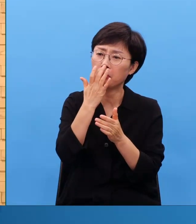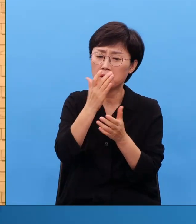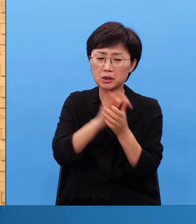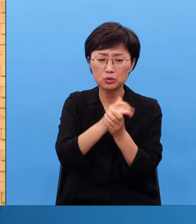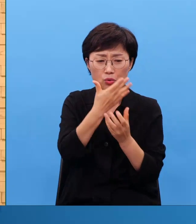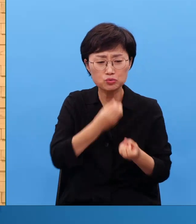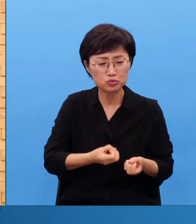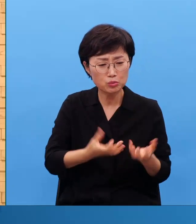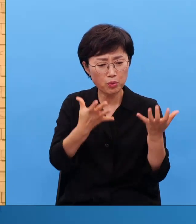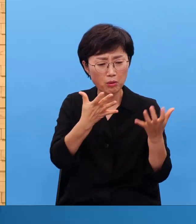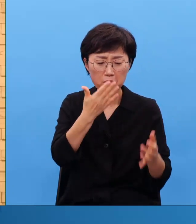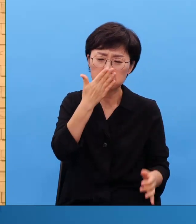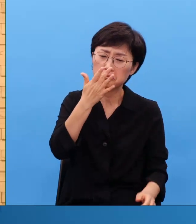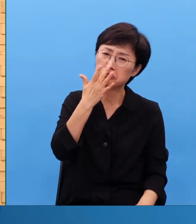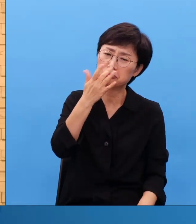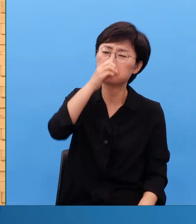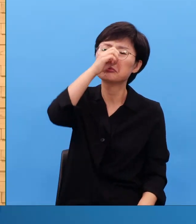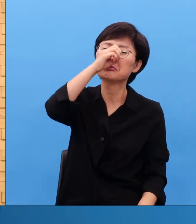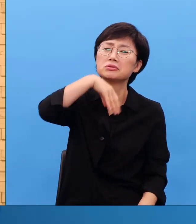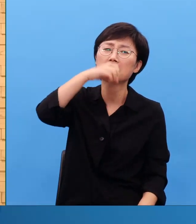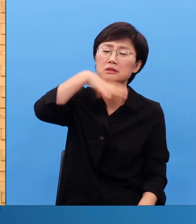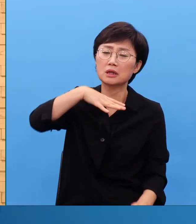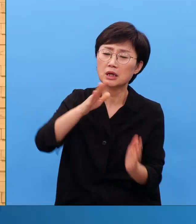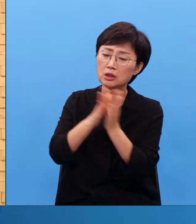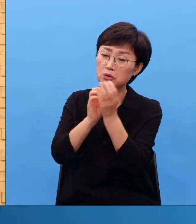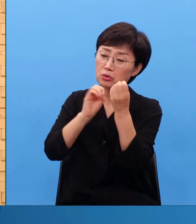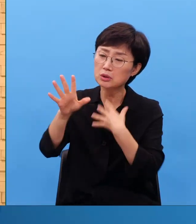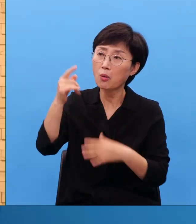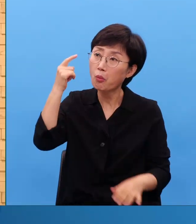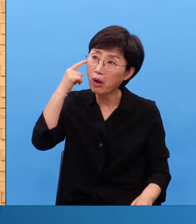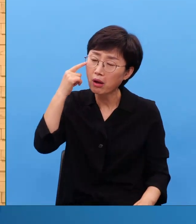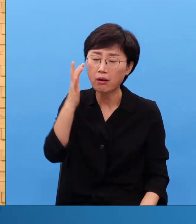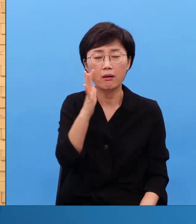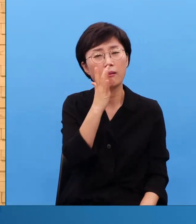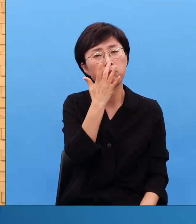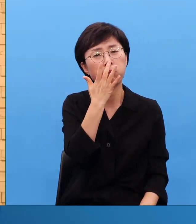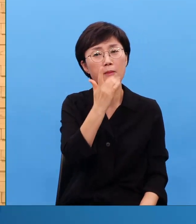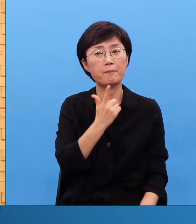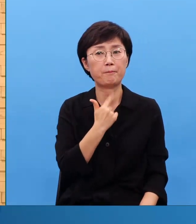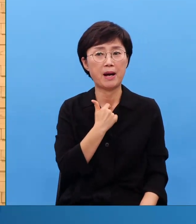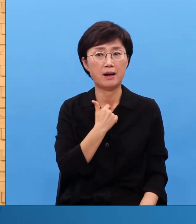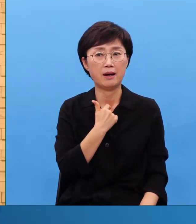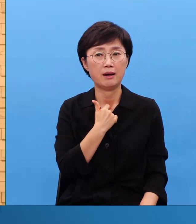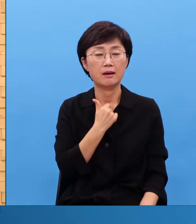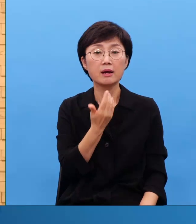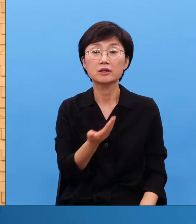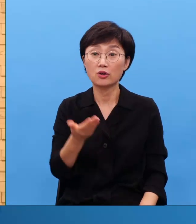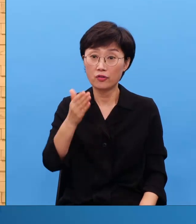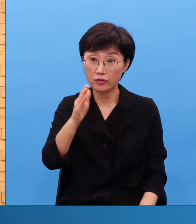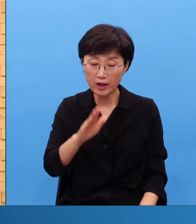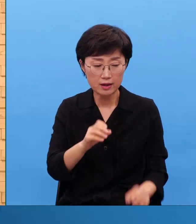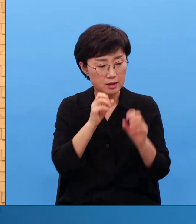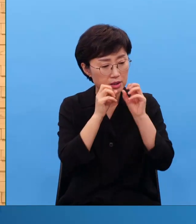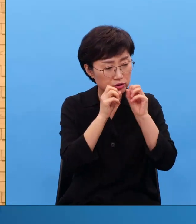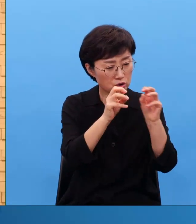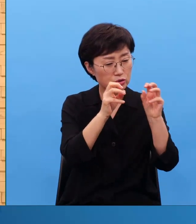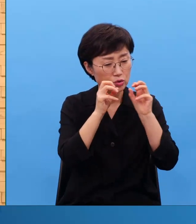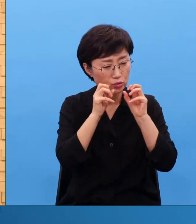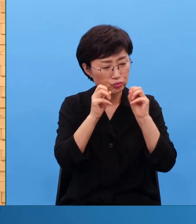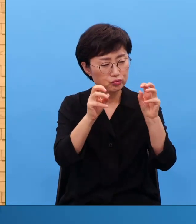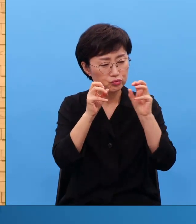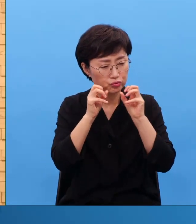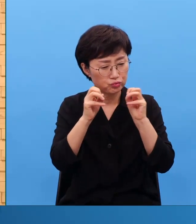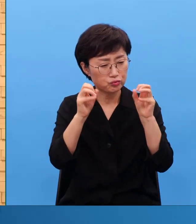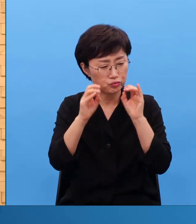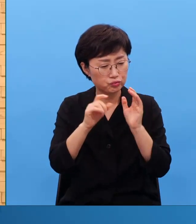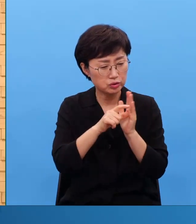reason why I couldn't receive answers. 어느 날 저는 전도 운동을 하고 뭐 하면서도 응답 못 받다가 이 부분을